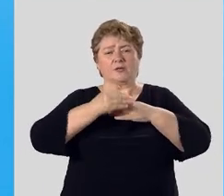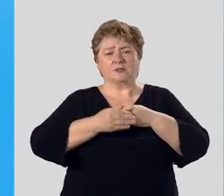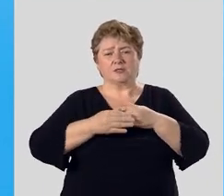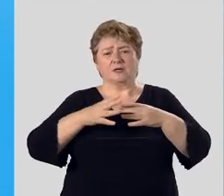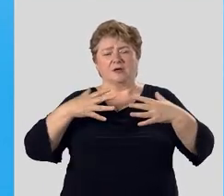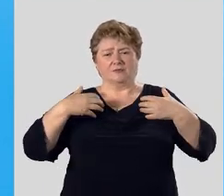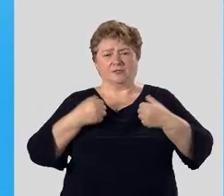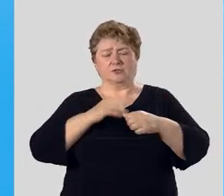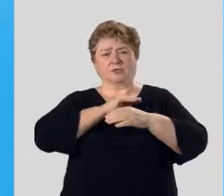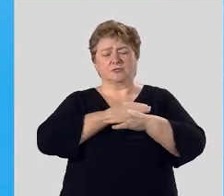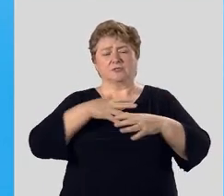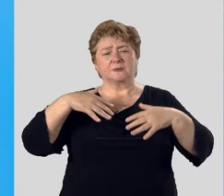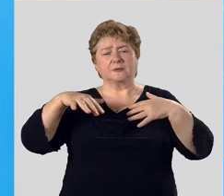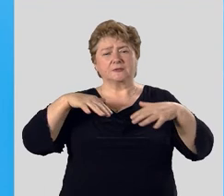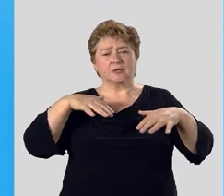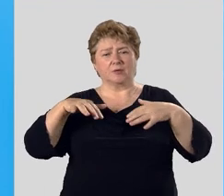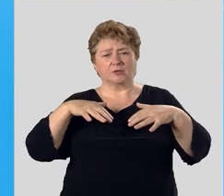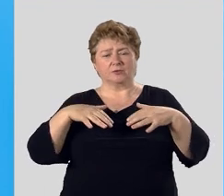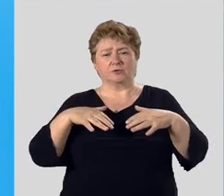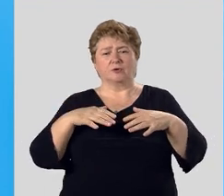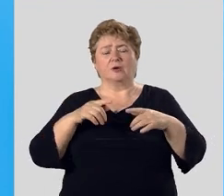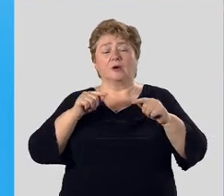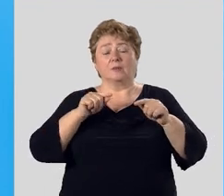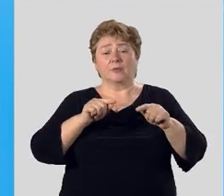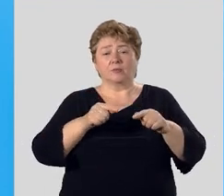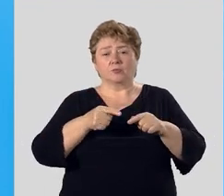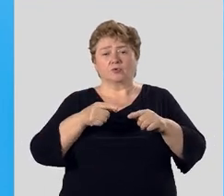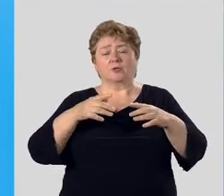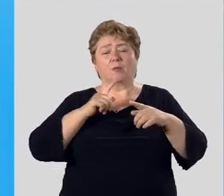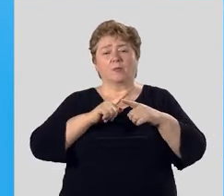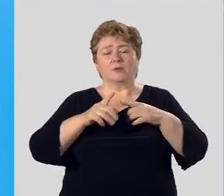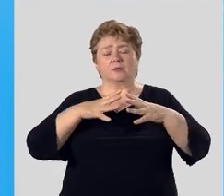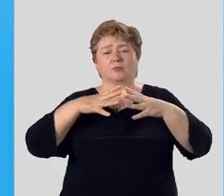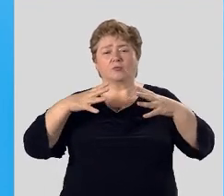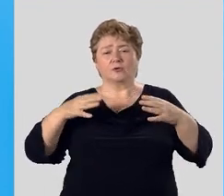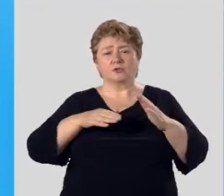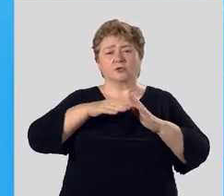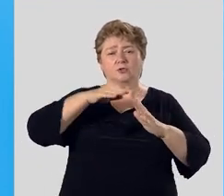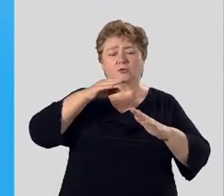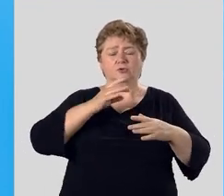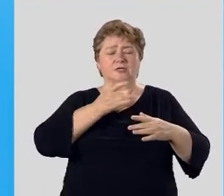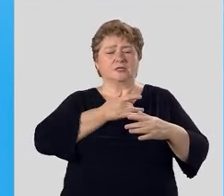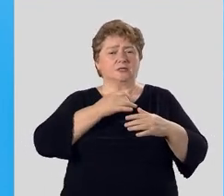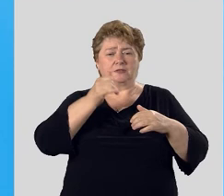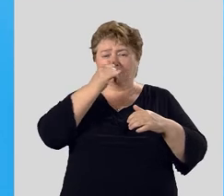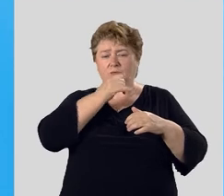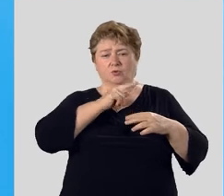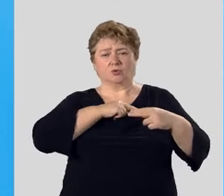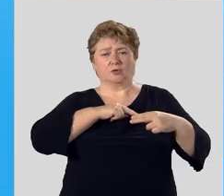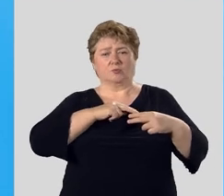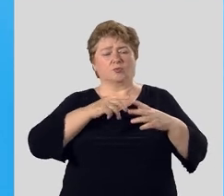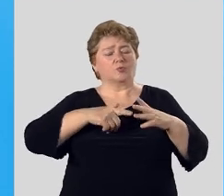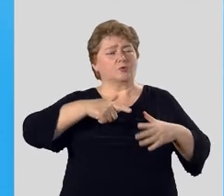позднее физическая сила сменяется слабостью, так как при быстром увеличении роста сердце не справляется